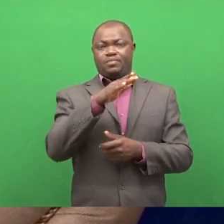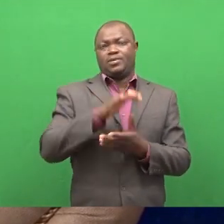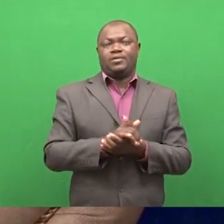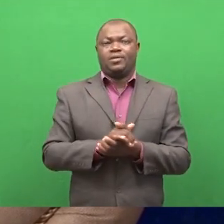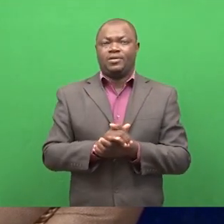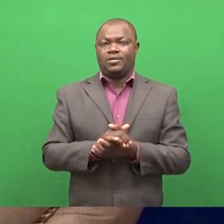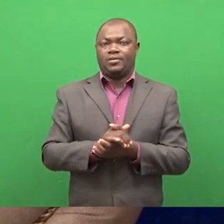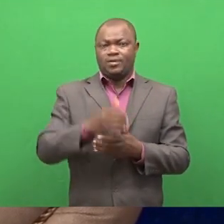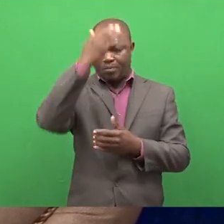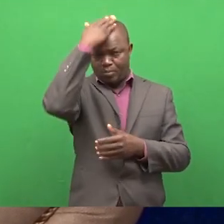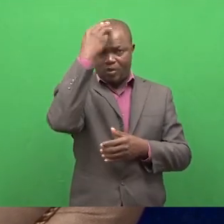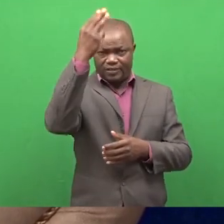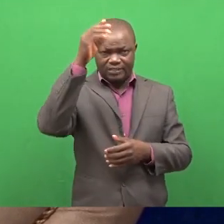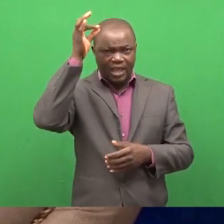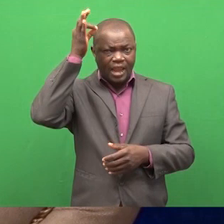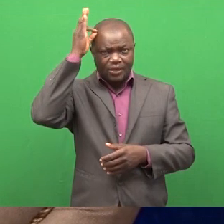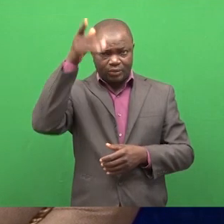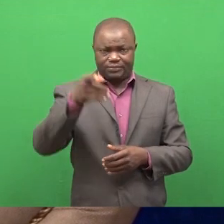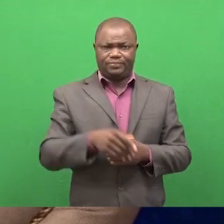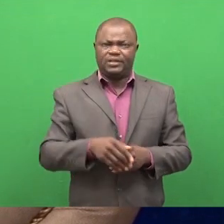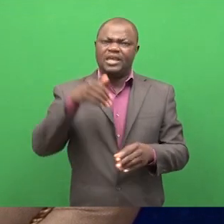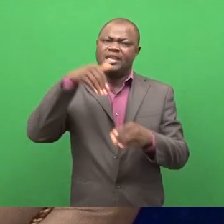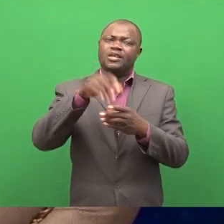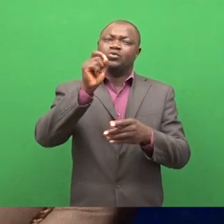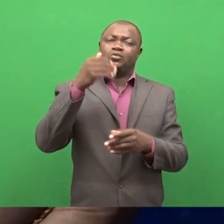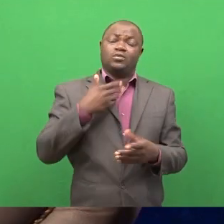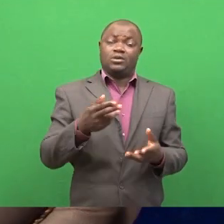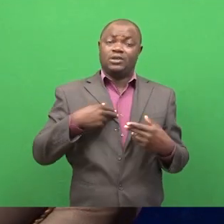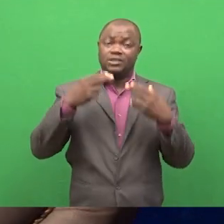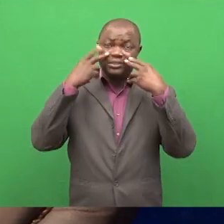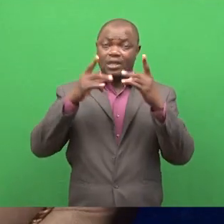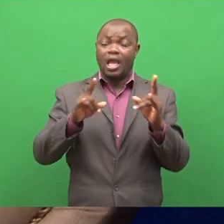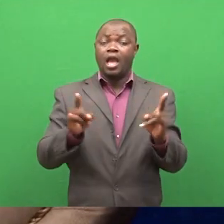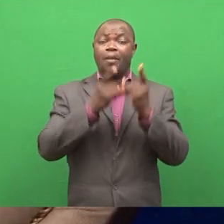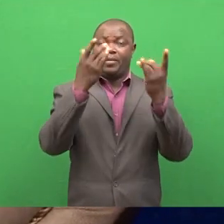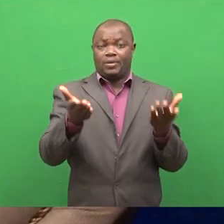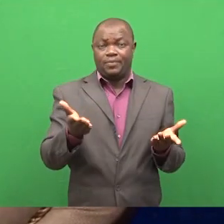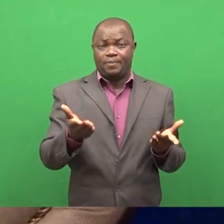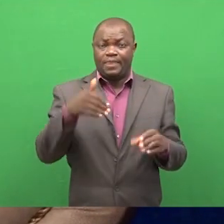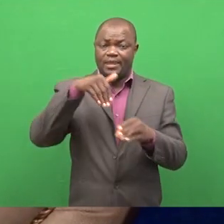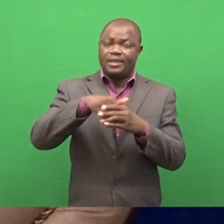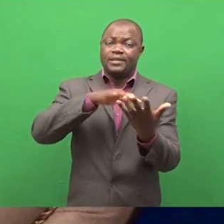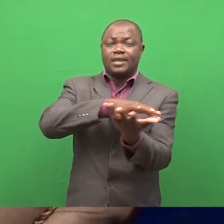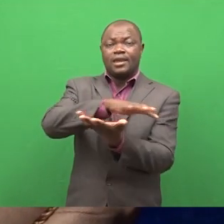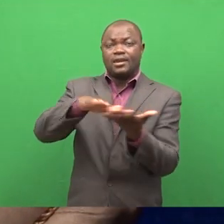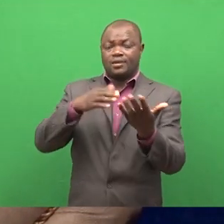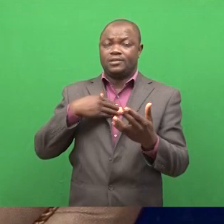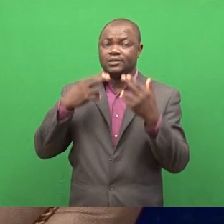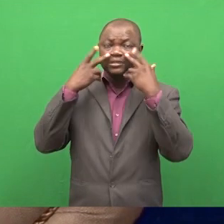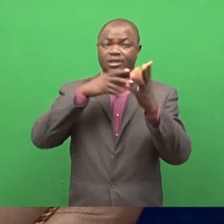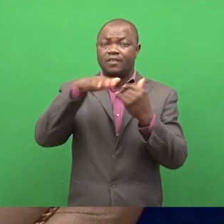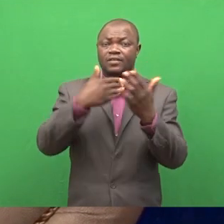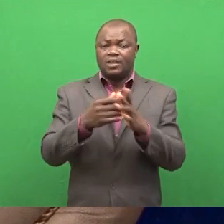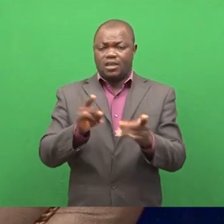Ndiri kuya kwamuri muzvinafundo. Muzvikoro medu tiri kuona kuti zviri kuitwa. imomo munharaunda toita sei